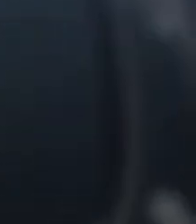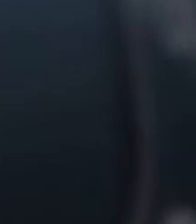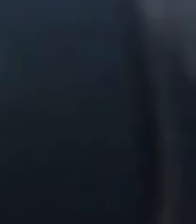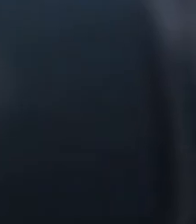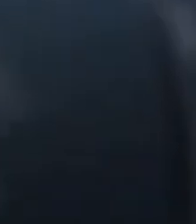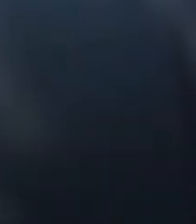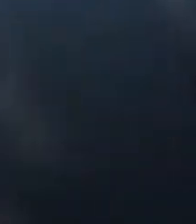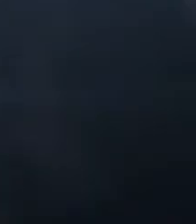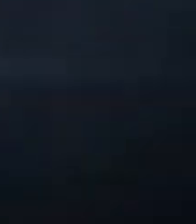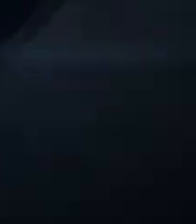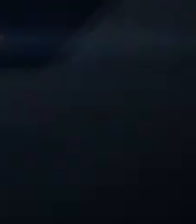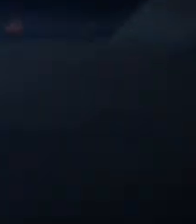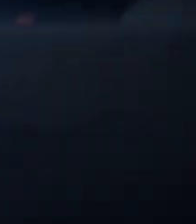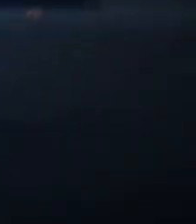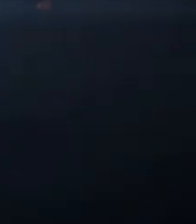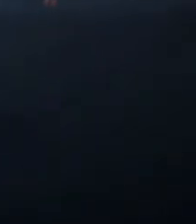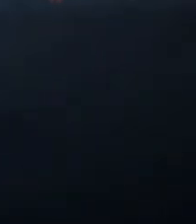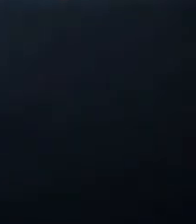გადაცემას.